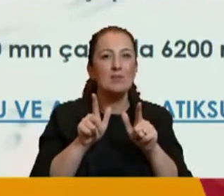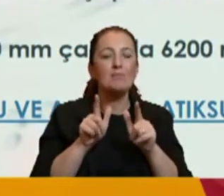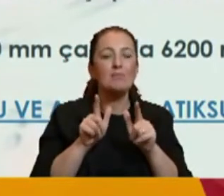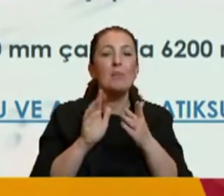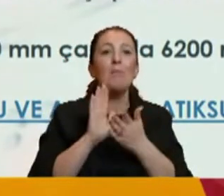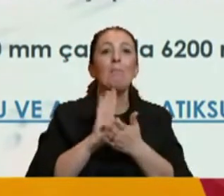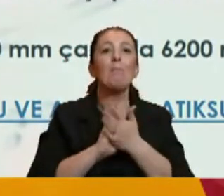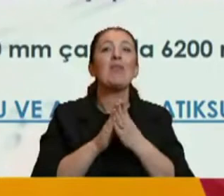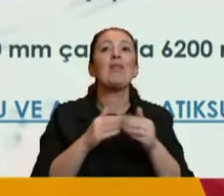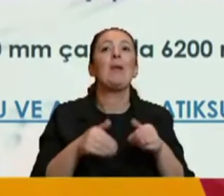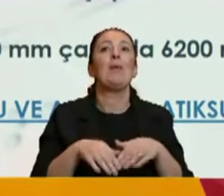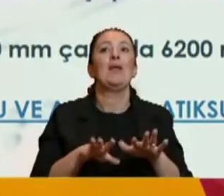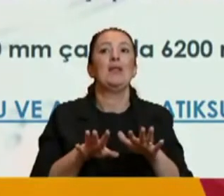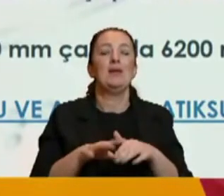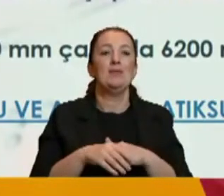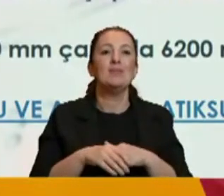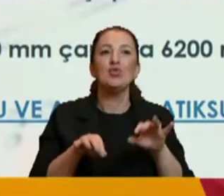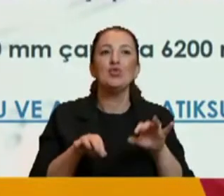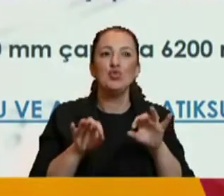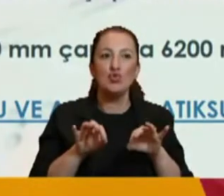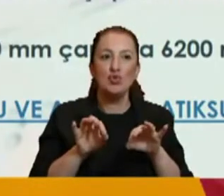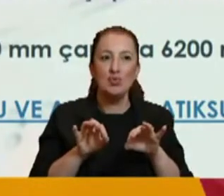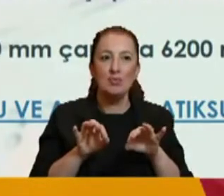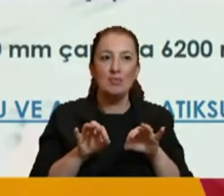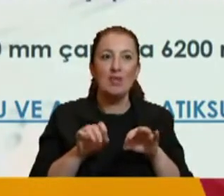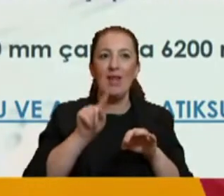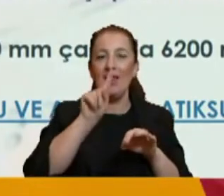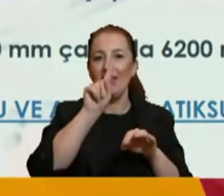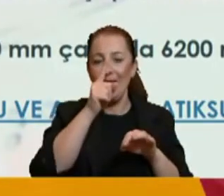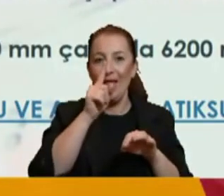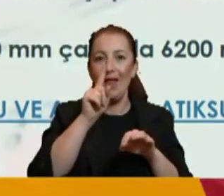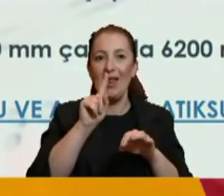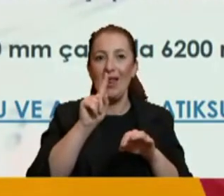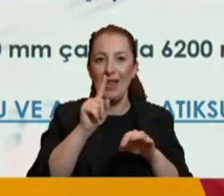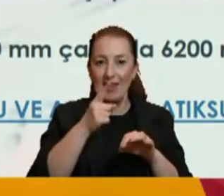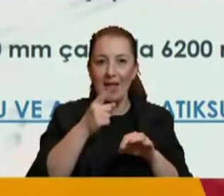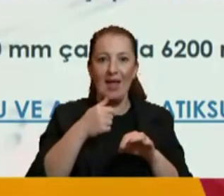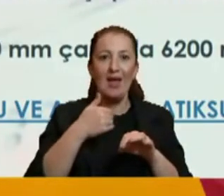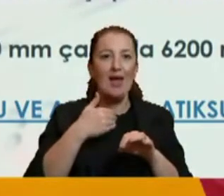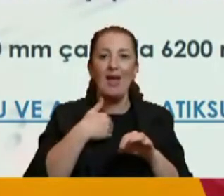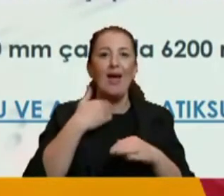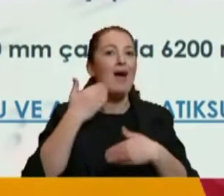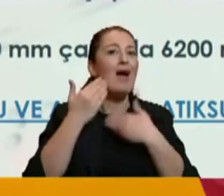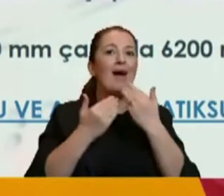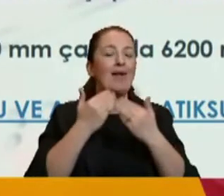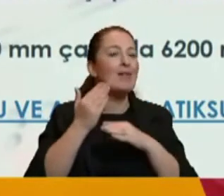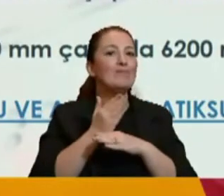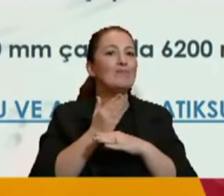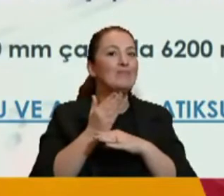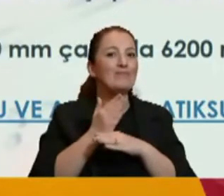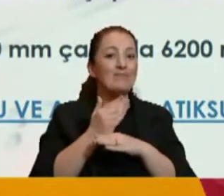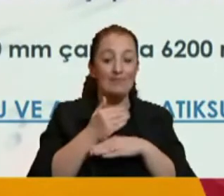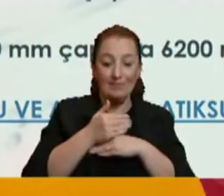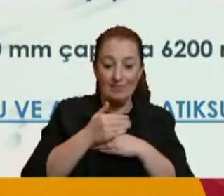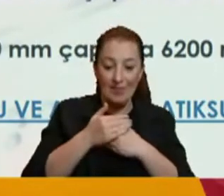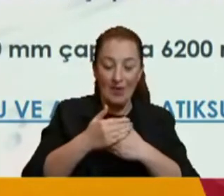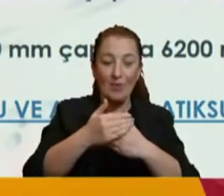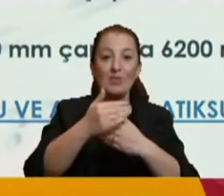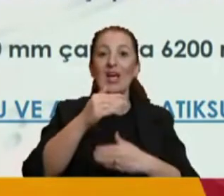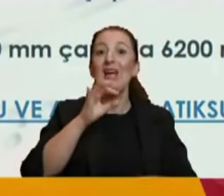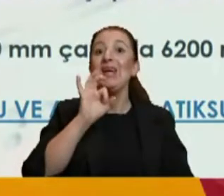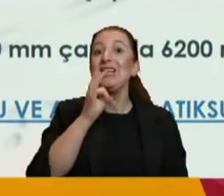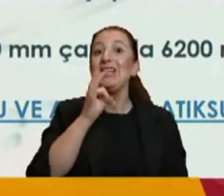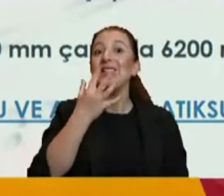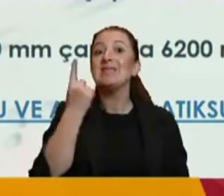bitmemiştir şu anda bunları tek tek ortaya koyuyorum ki Yani önümüzde nasıl